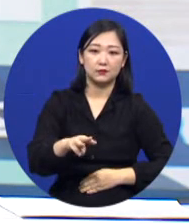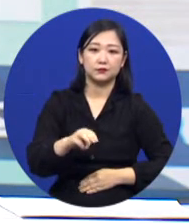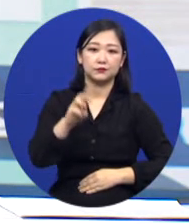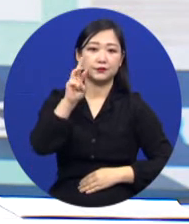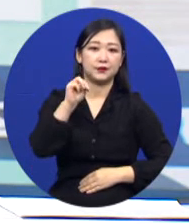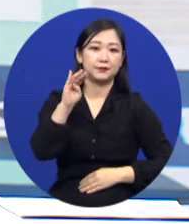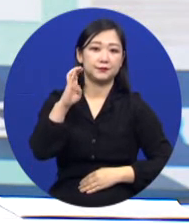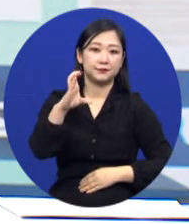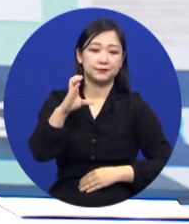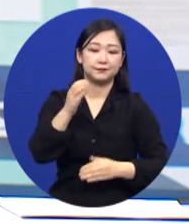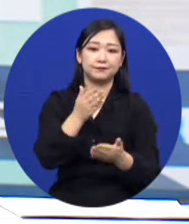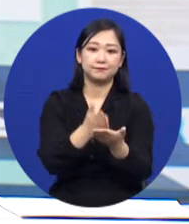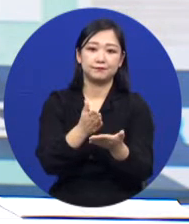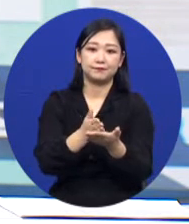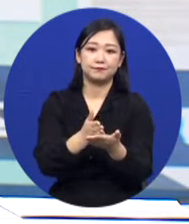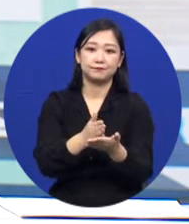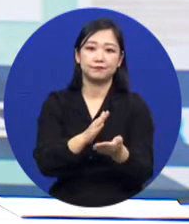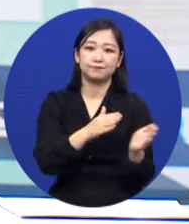기자가 보도합니다.